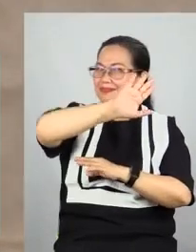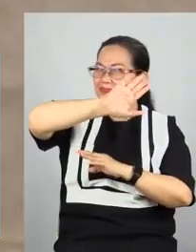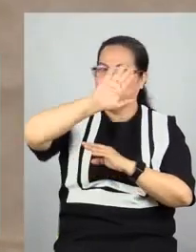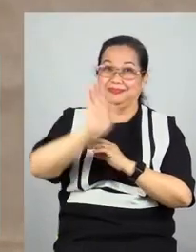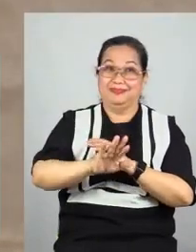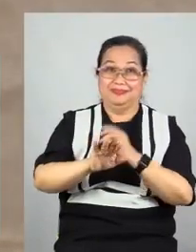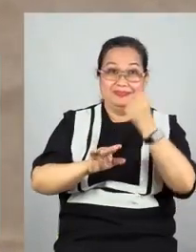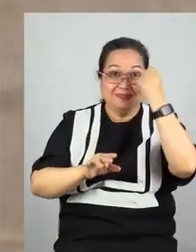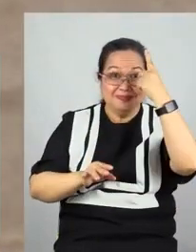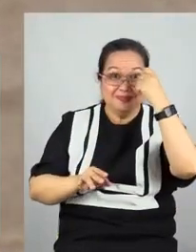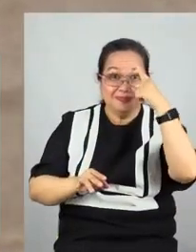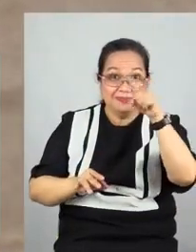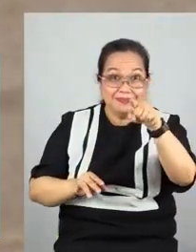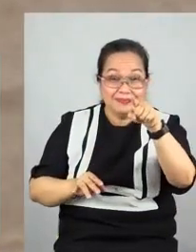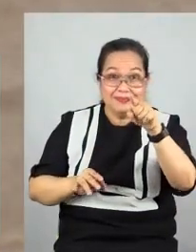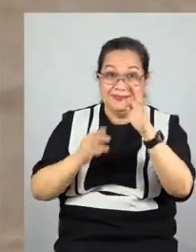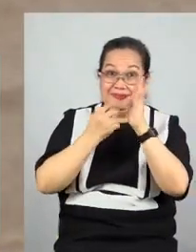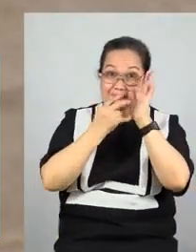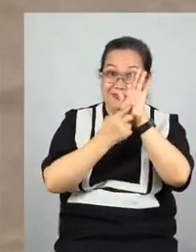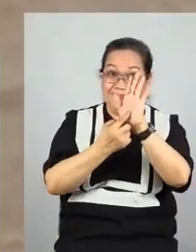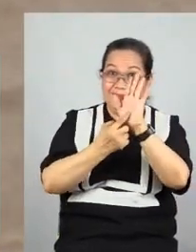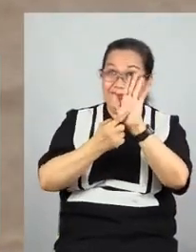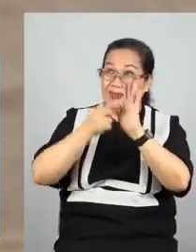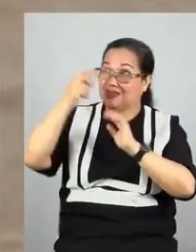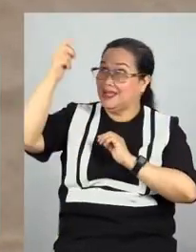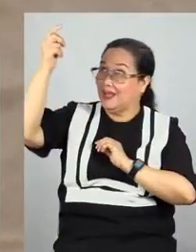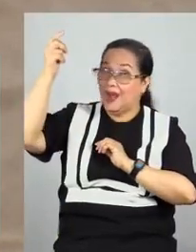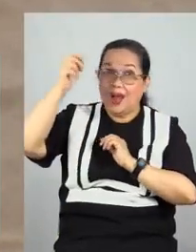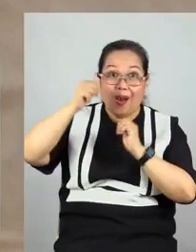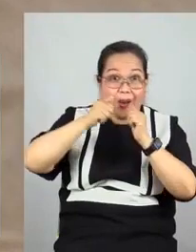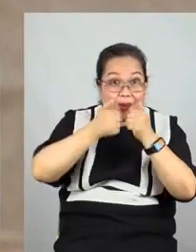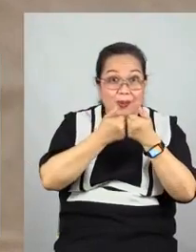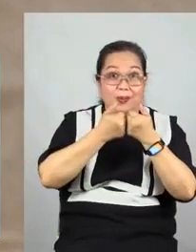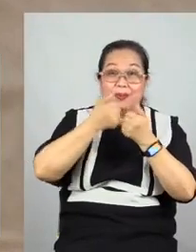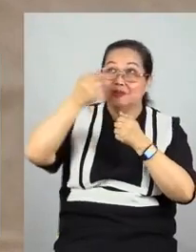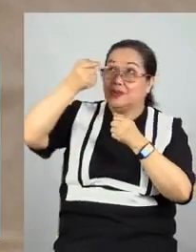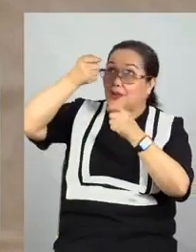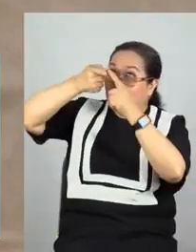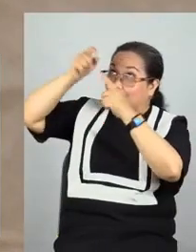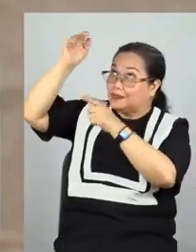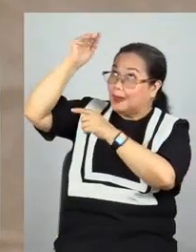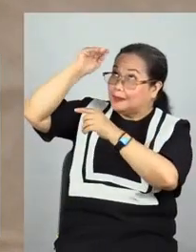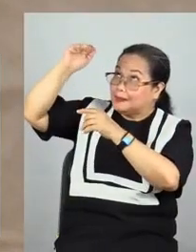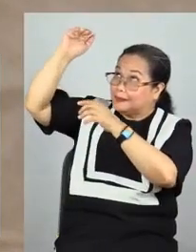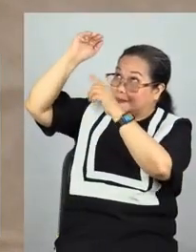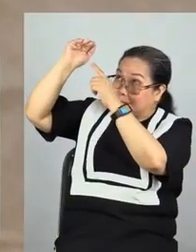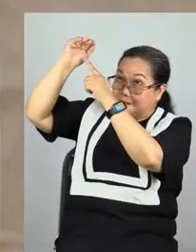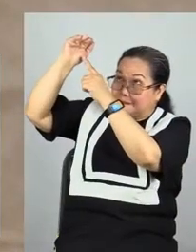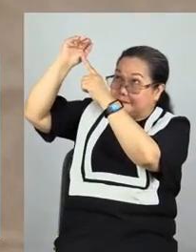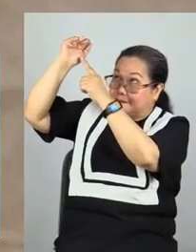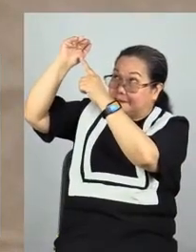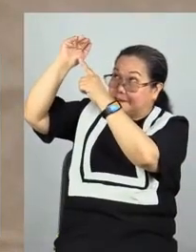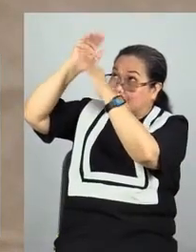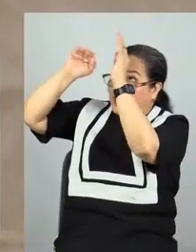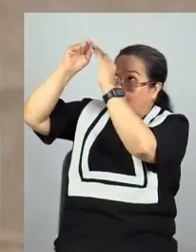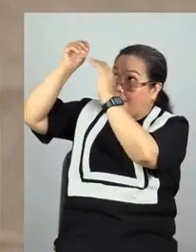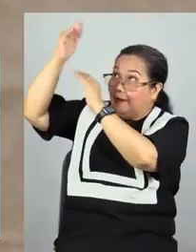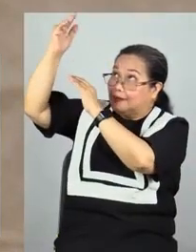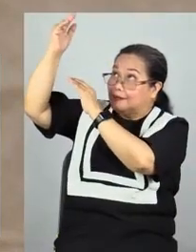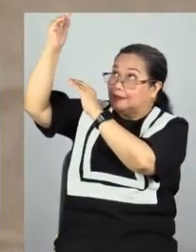Naunawaan niyo ba? Nakikita niyo ba yung biyahe niya? Magmula sa kataas-taasan ng